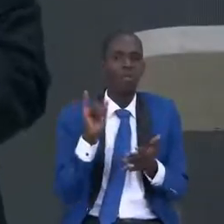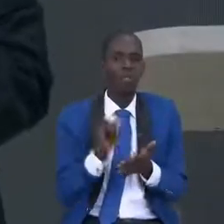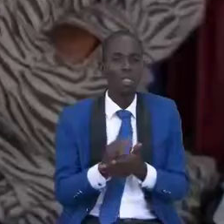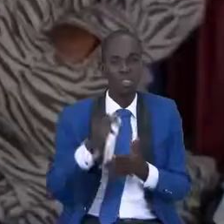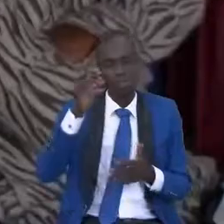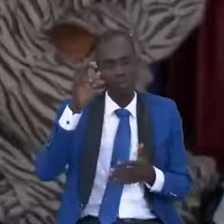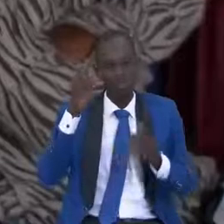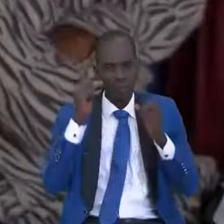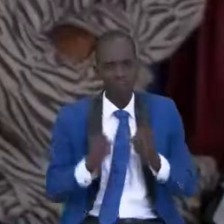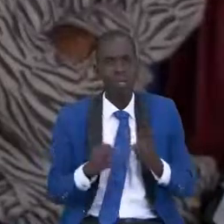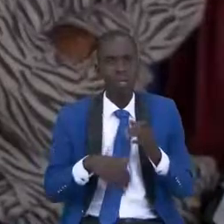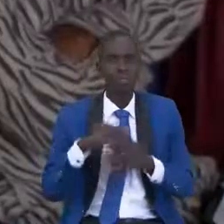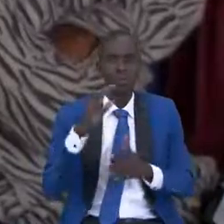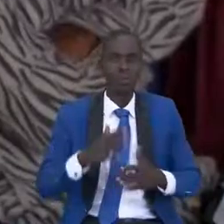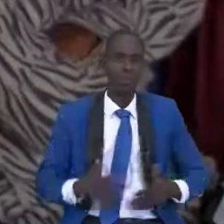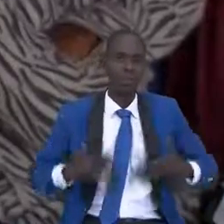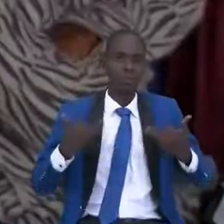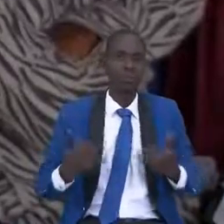de Jésus.